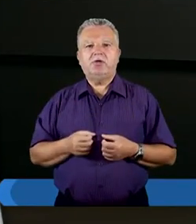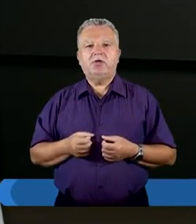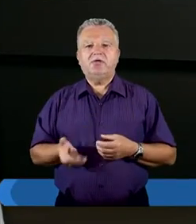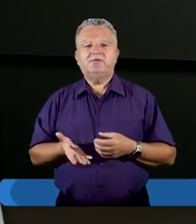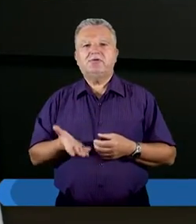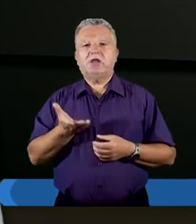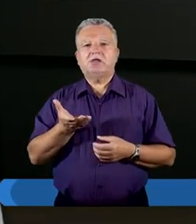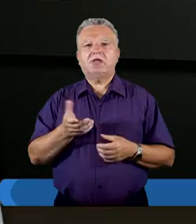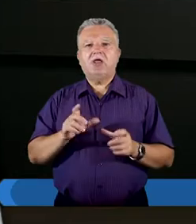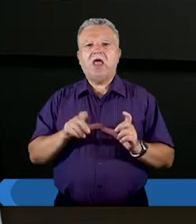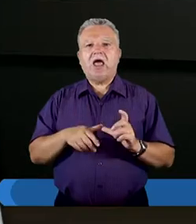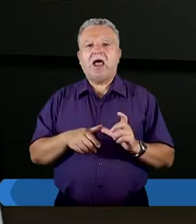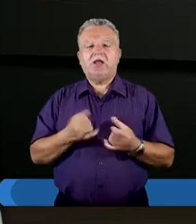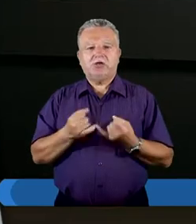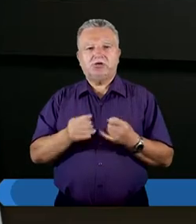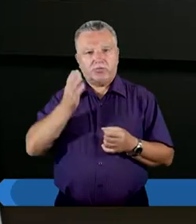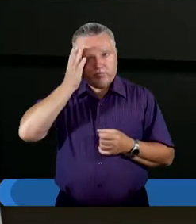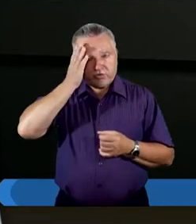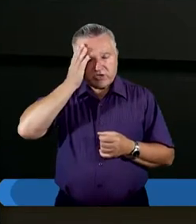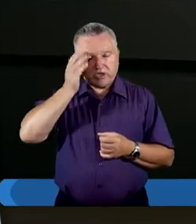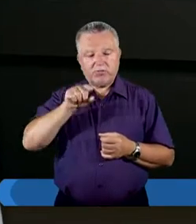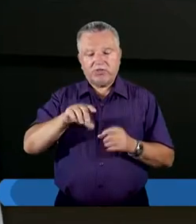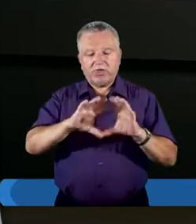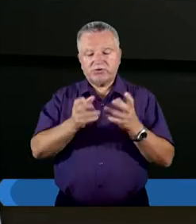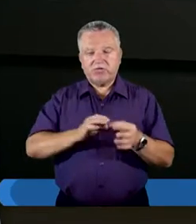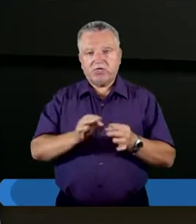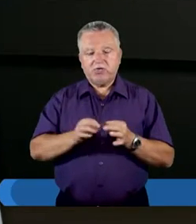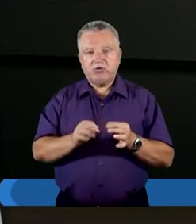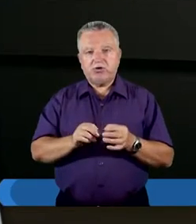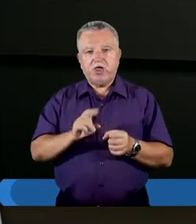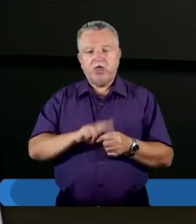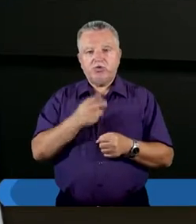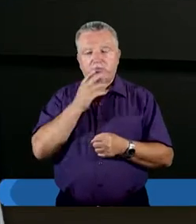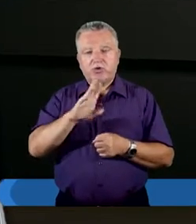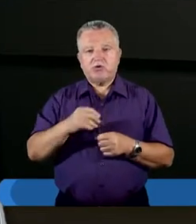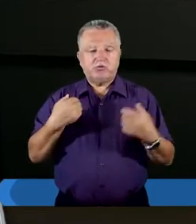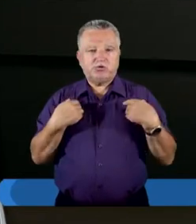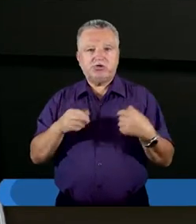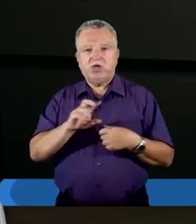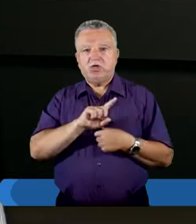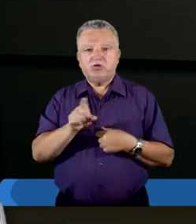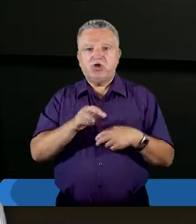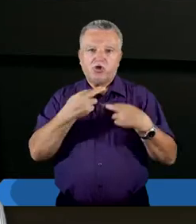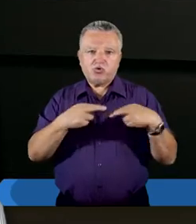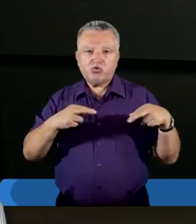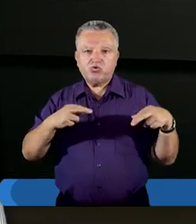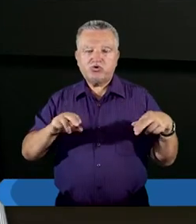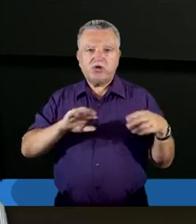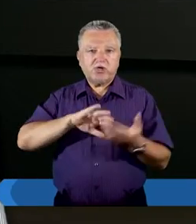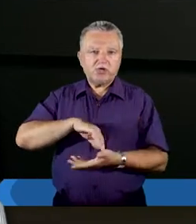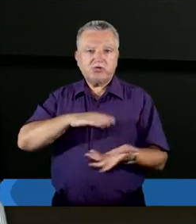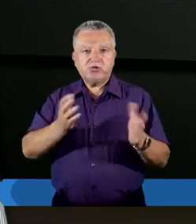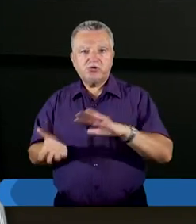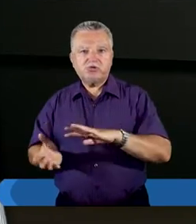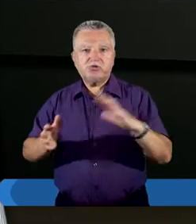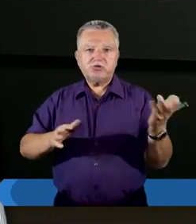ale nawet jeżeli poznajemy te różne historie biblijne, które pokazują nam życie z różnych stron, to może przytoczę jeszcze inne słowa